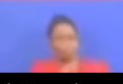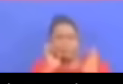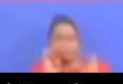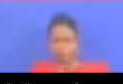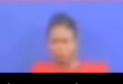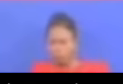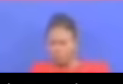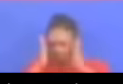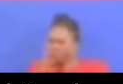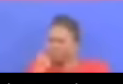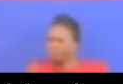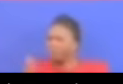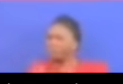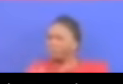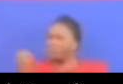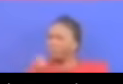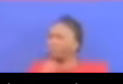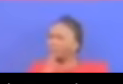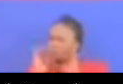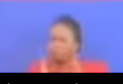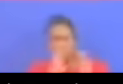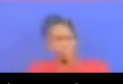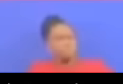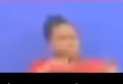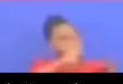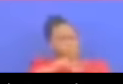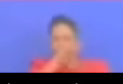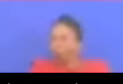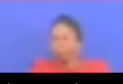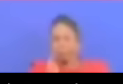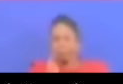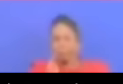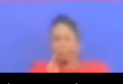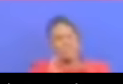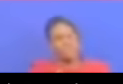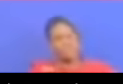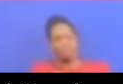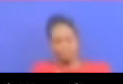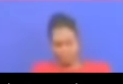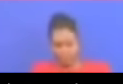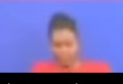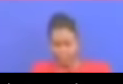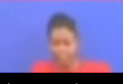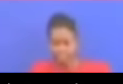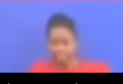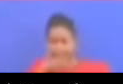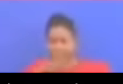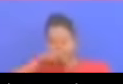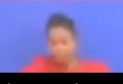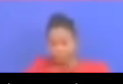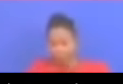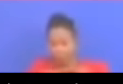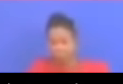mheshimiwa spika wetu umefanya kazi nzuri na bunge lako hatutakuangusha kwenye maamuzi baada ya maamuzi yetu tunaiomba